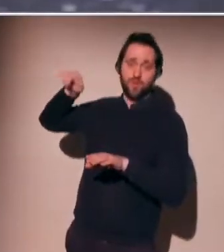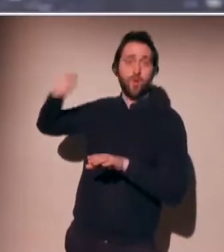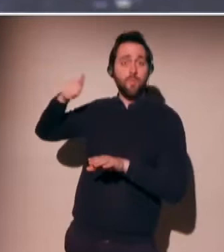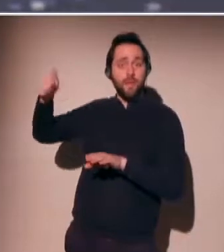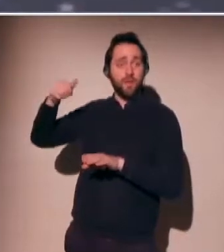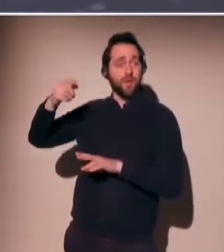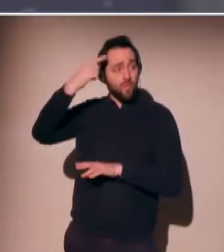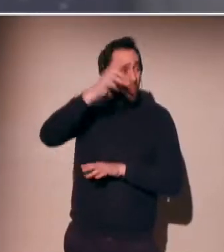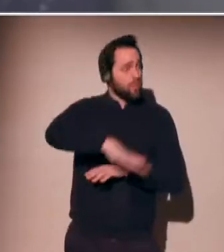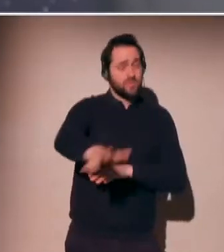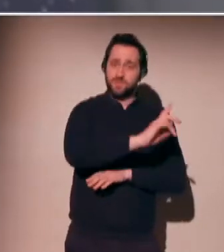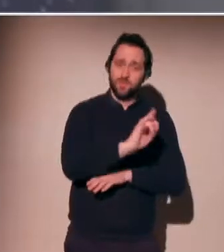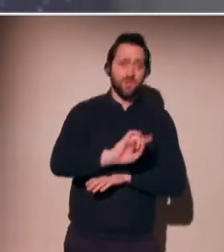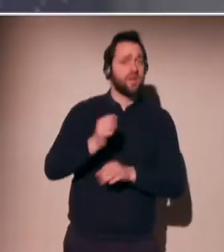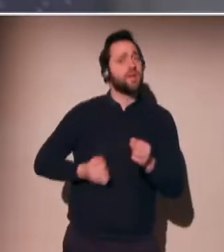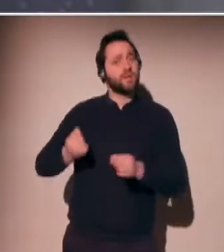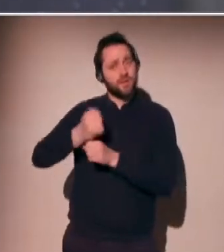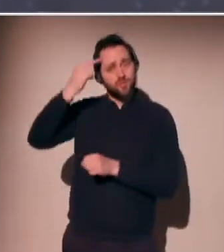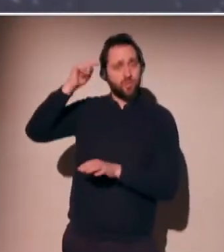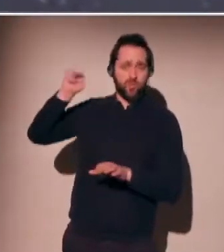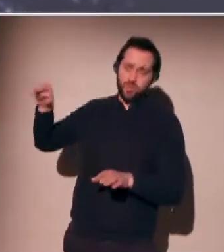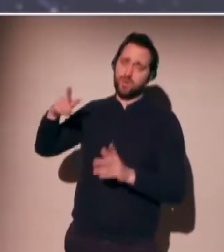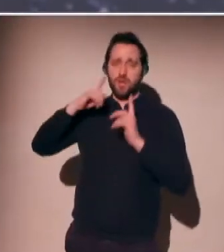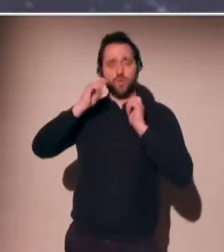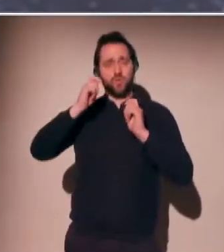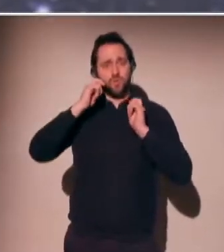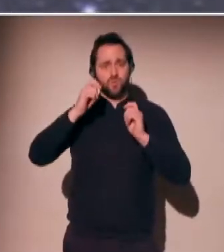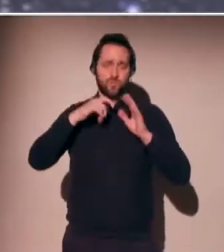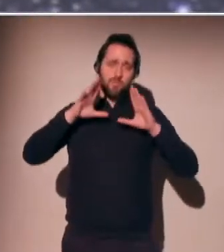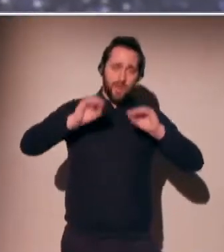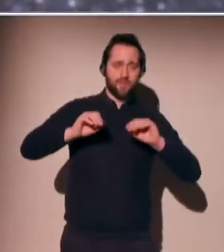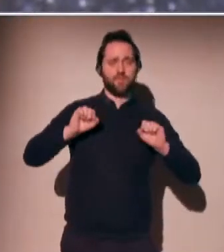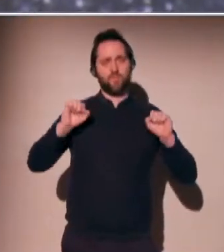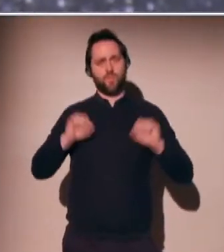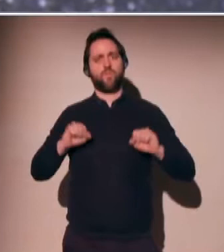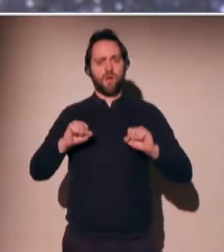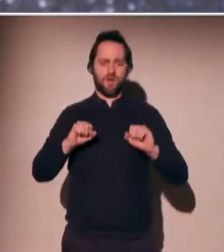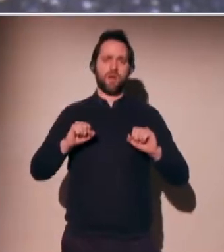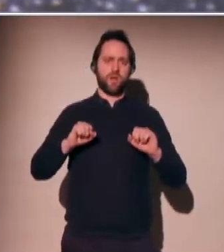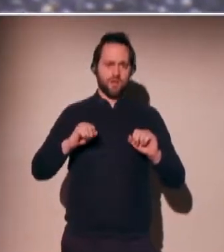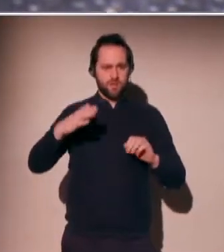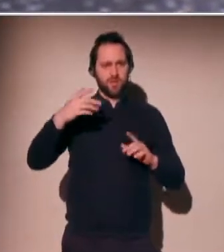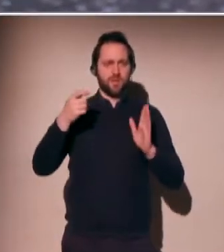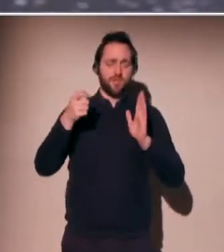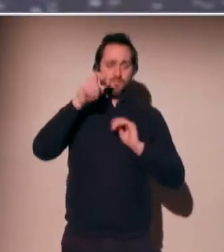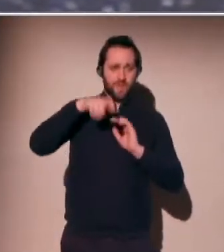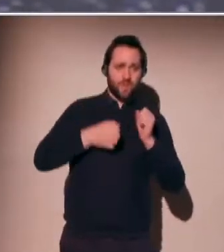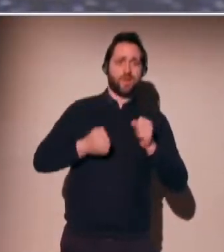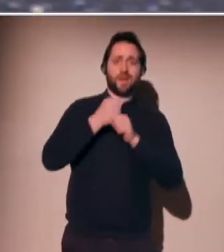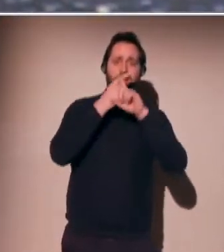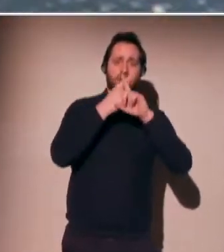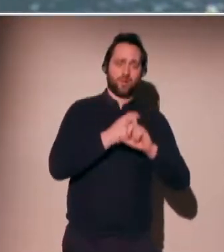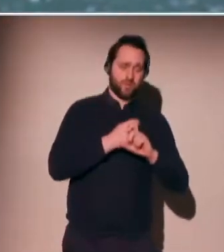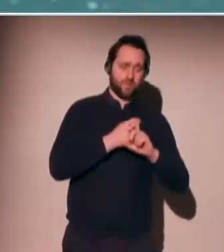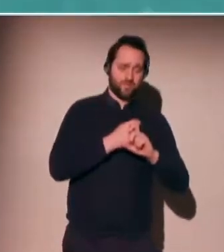terrifiée parce que je crois que l'on peut faire beaucoup mieux et je vais vous en dire un petit peu plus après. Mais je voulais quand même vous dire que tout ne va